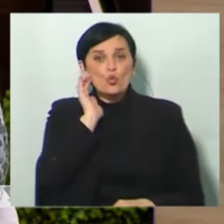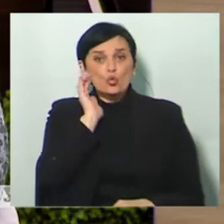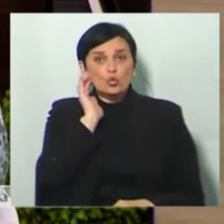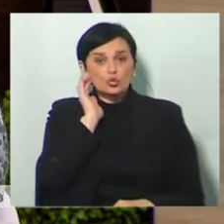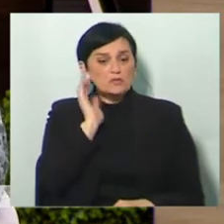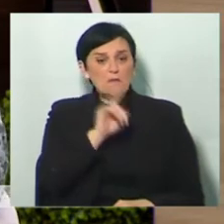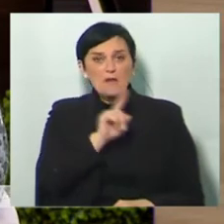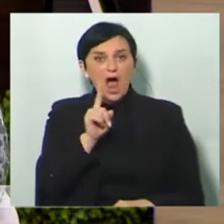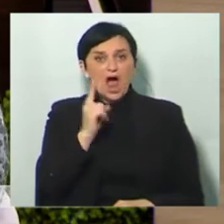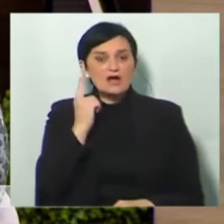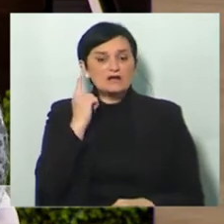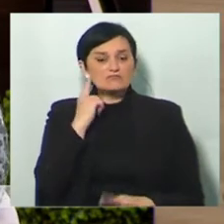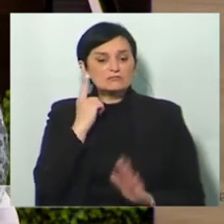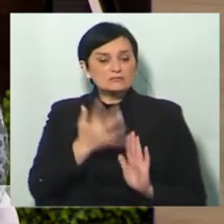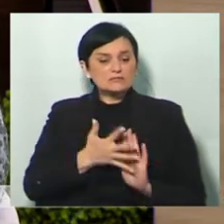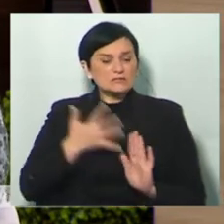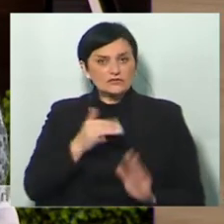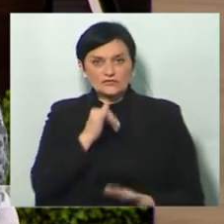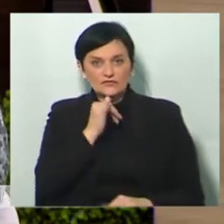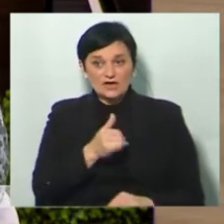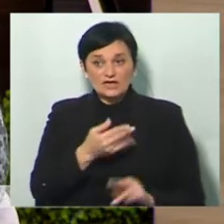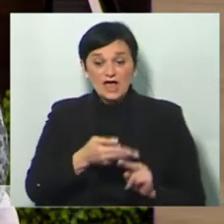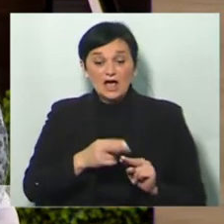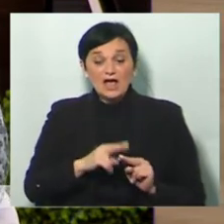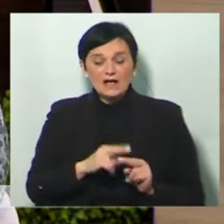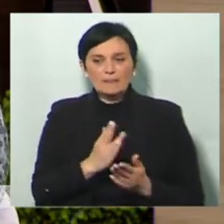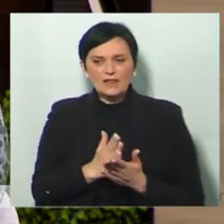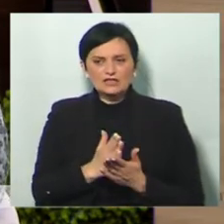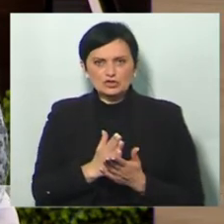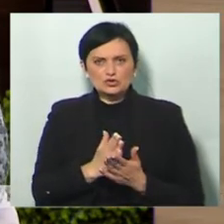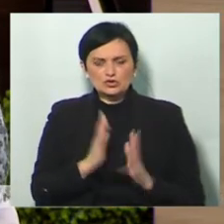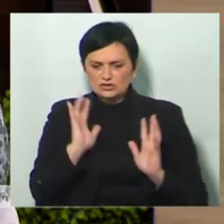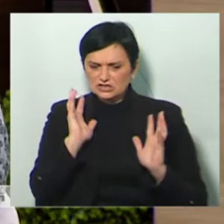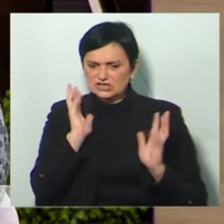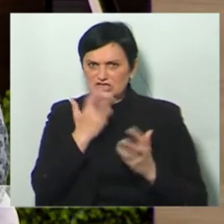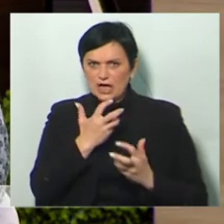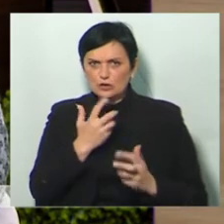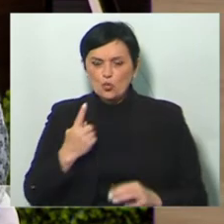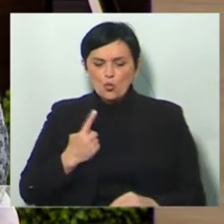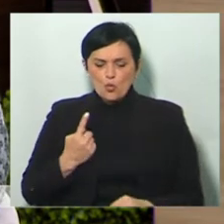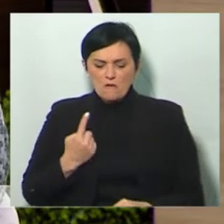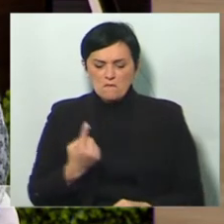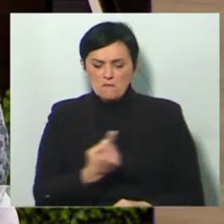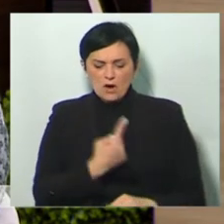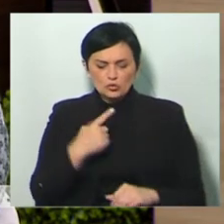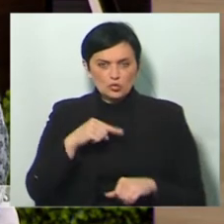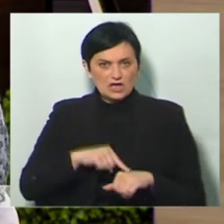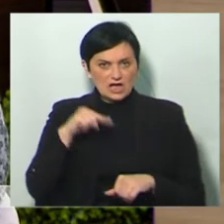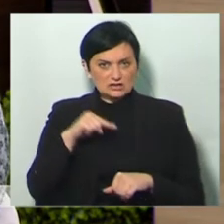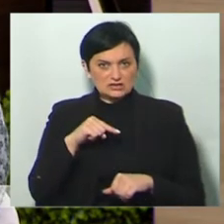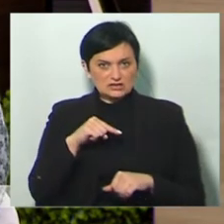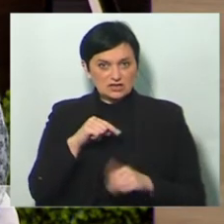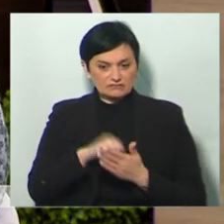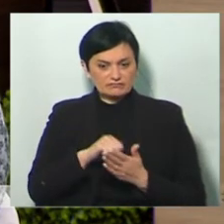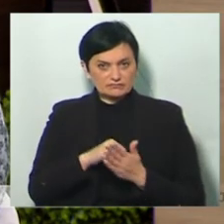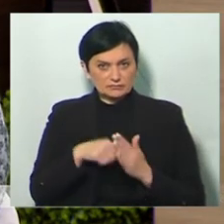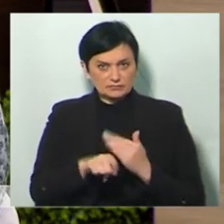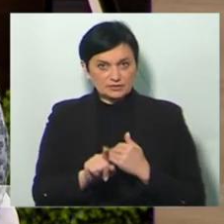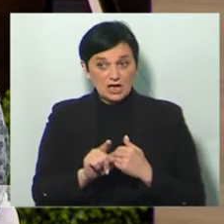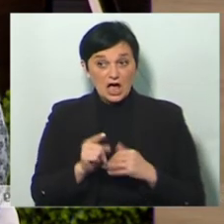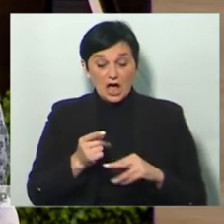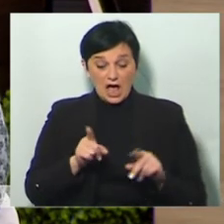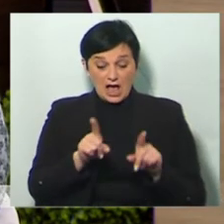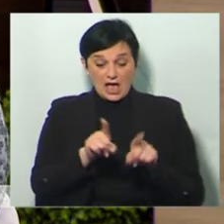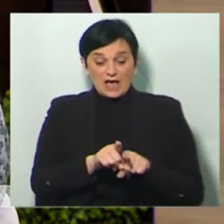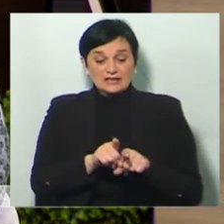ares mis mis es itsves zalyan seriozo martobis gantstas Da, ieseti